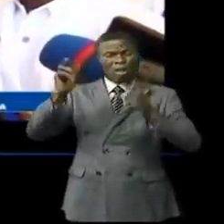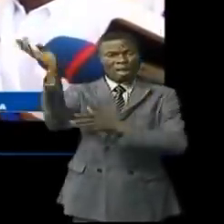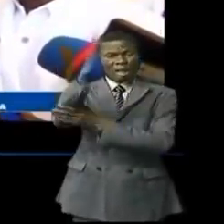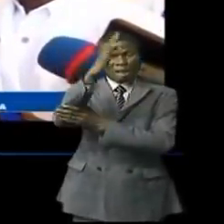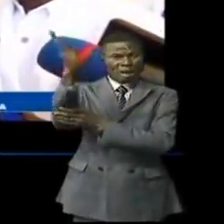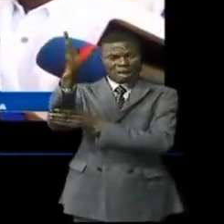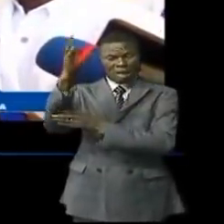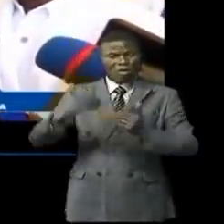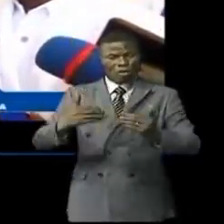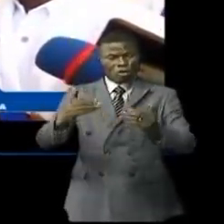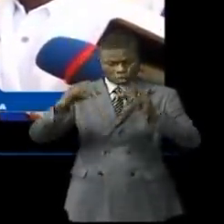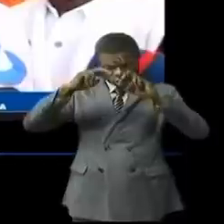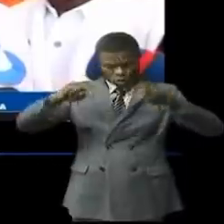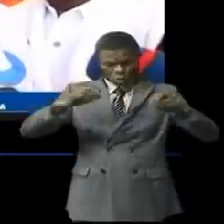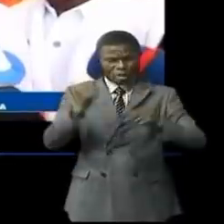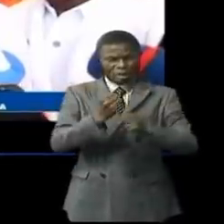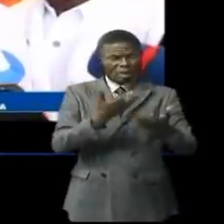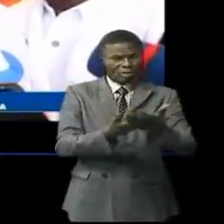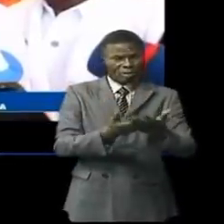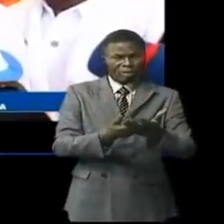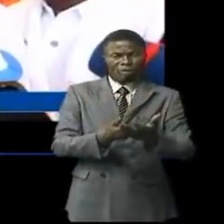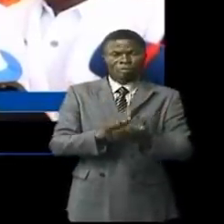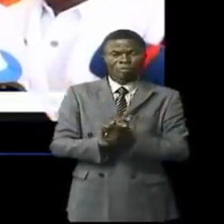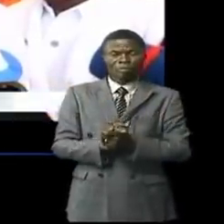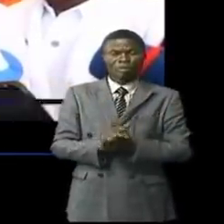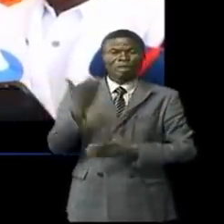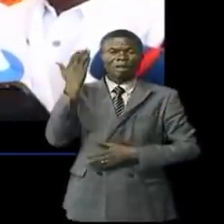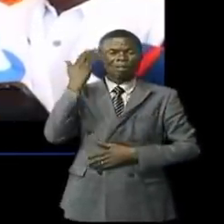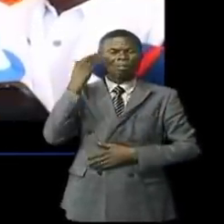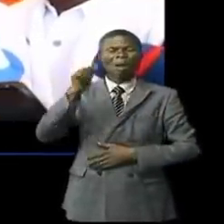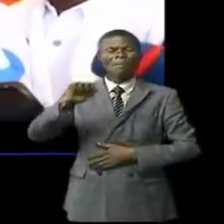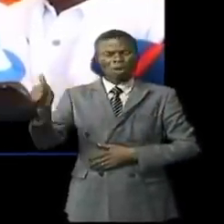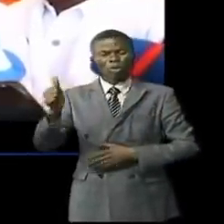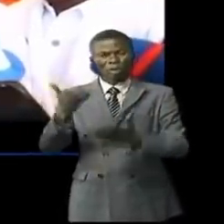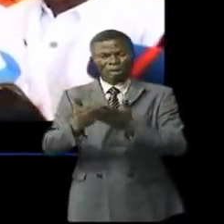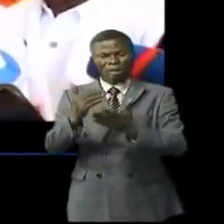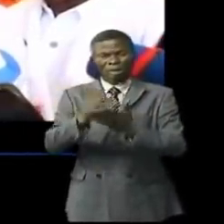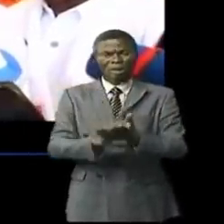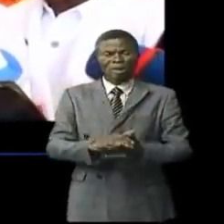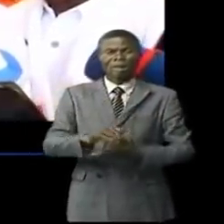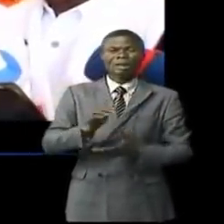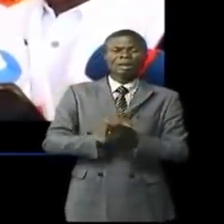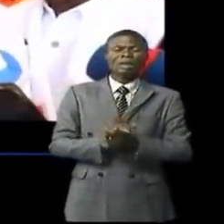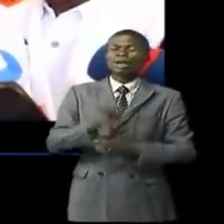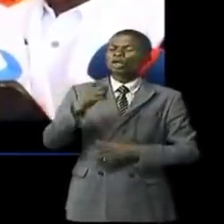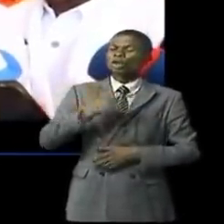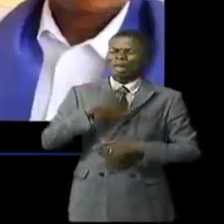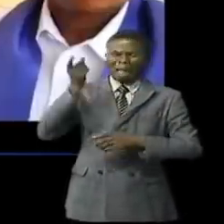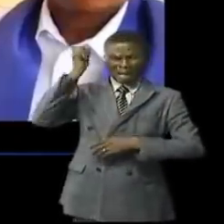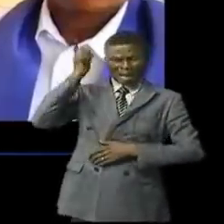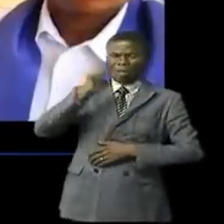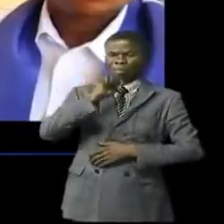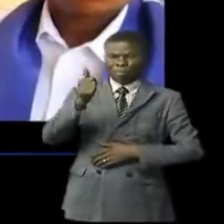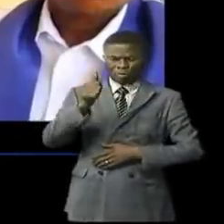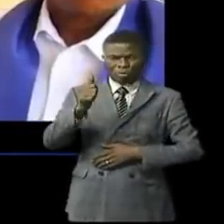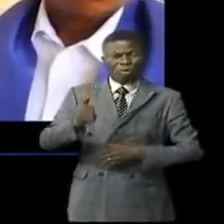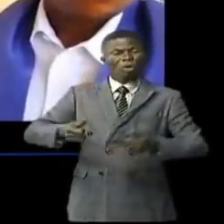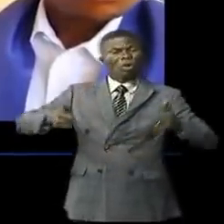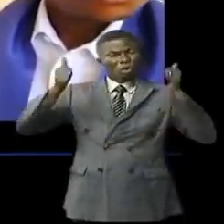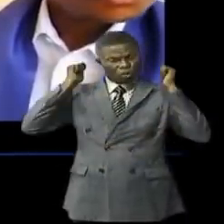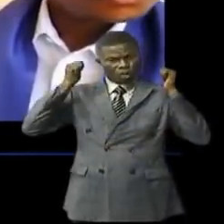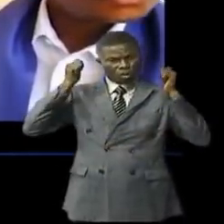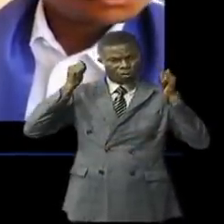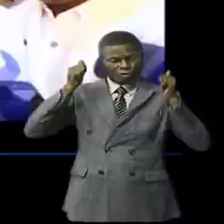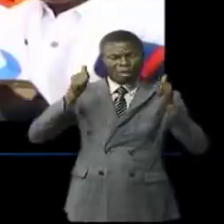encore en commission à Kinshasa Katasse. Par le chef de Monsieur Norbert Nondola Kayeba, alias Weekend, il n'y a pas longtemps, il refusa de célébrer avec